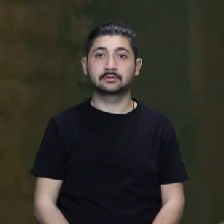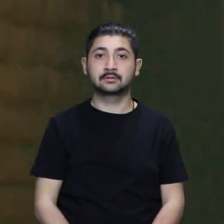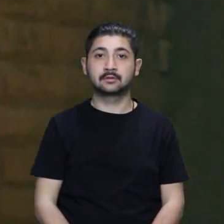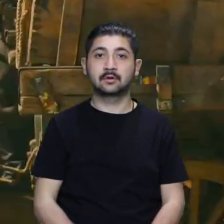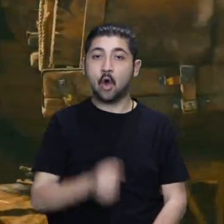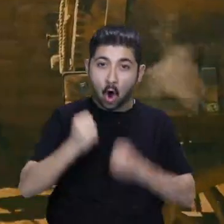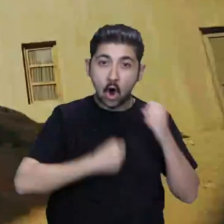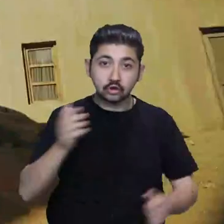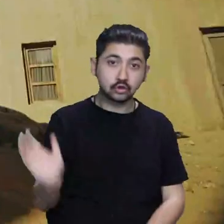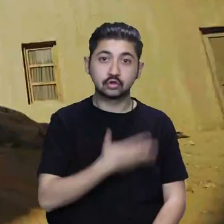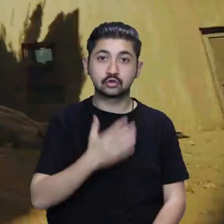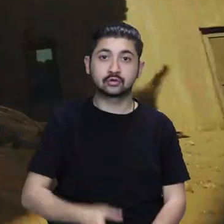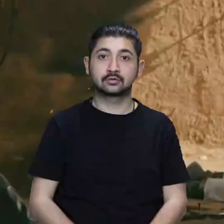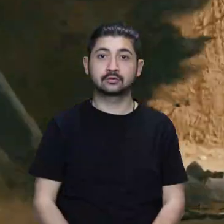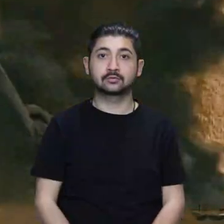Koş!